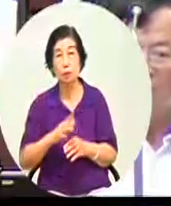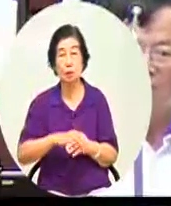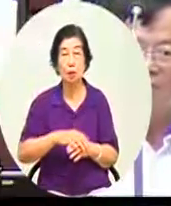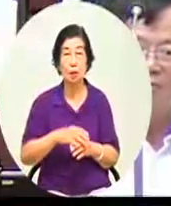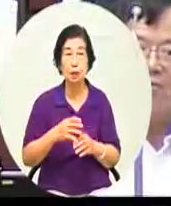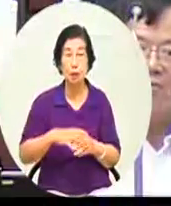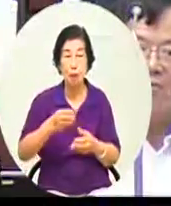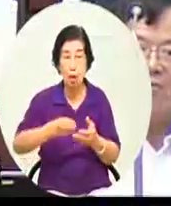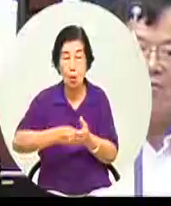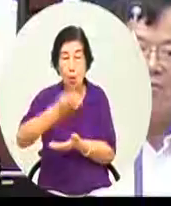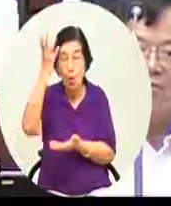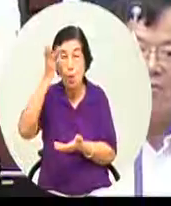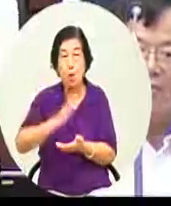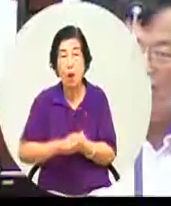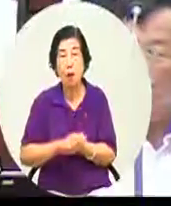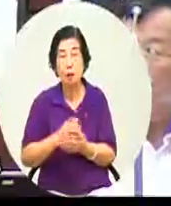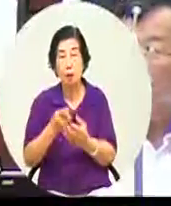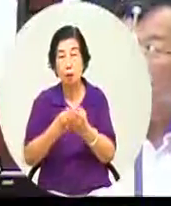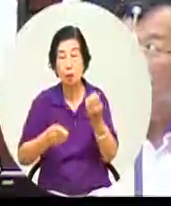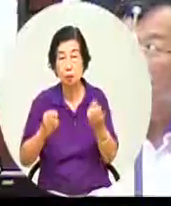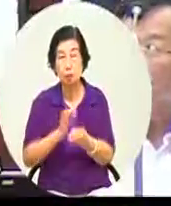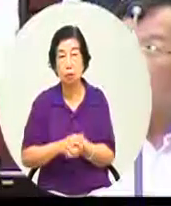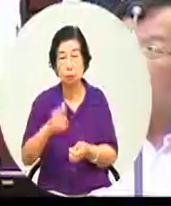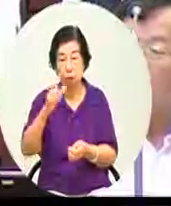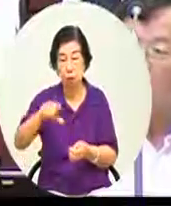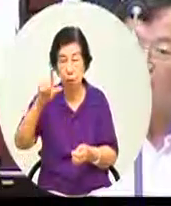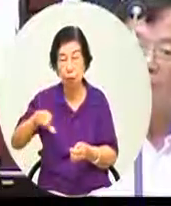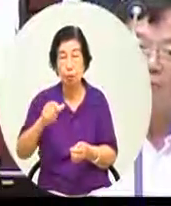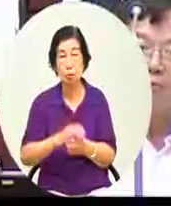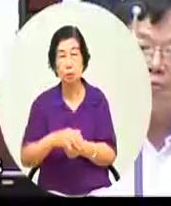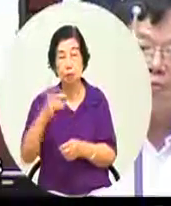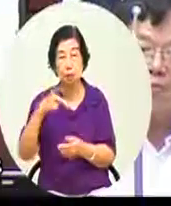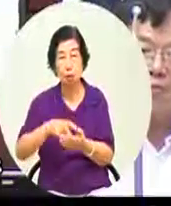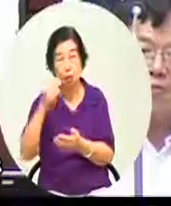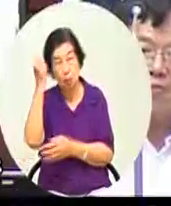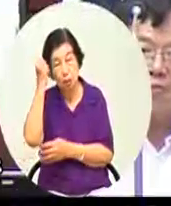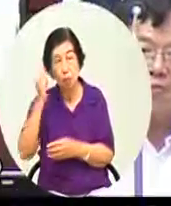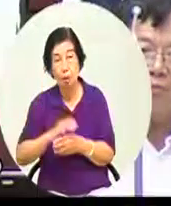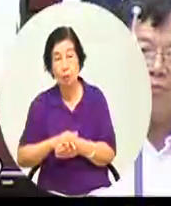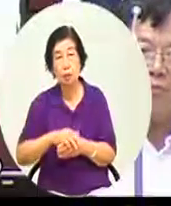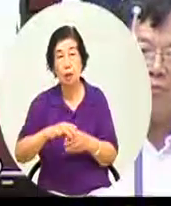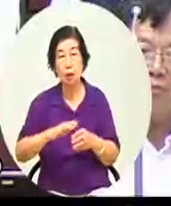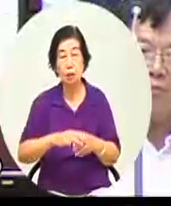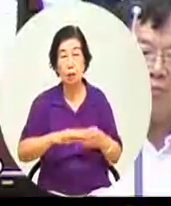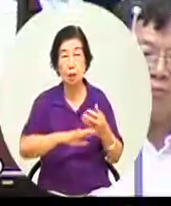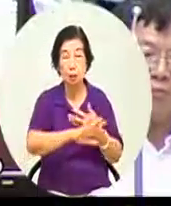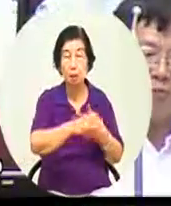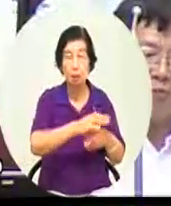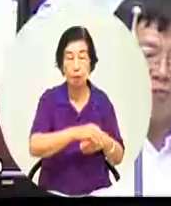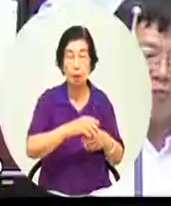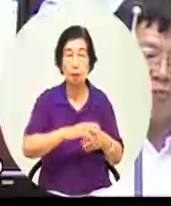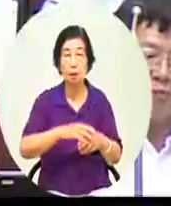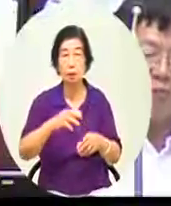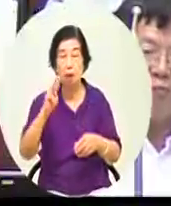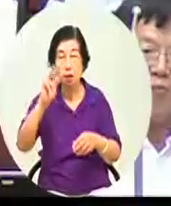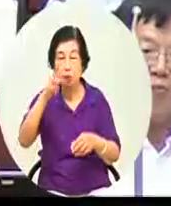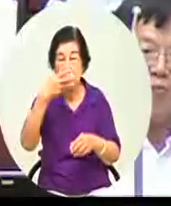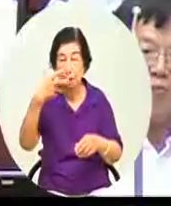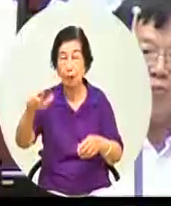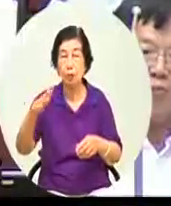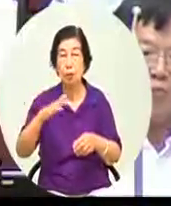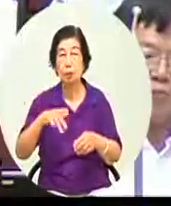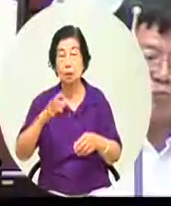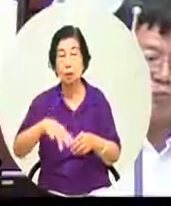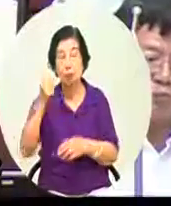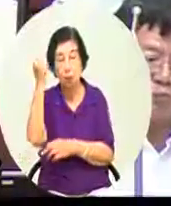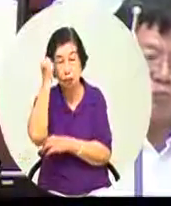只有3600间，但是我们的一般旅馆饭店总共有388家，它的旅馆房间数是19000间。